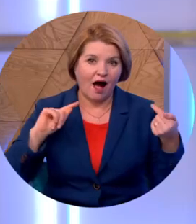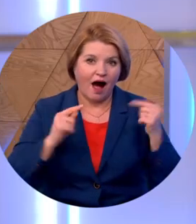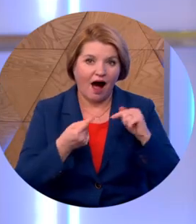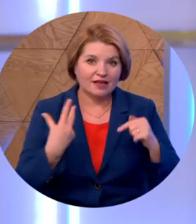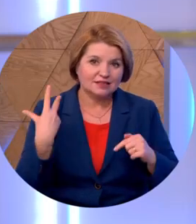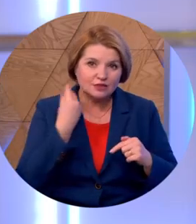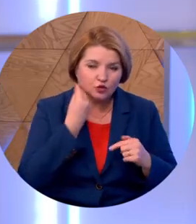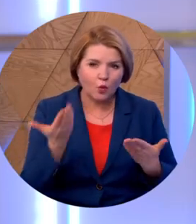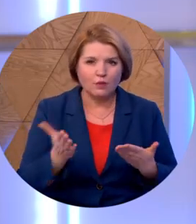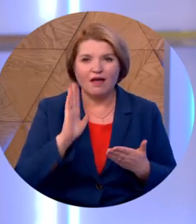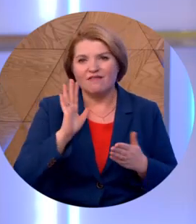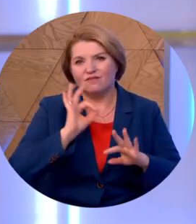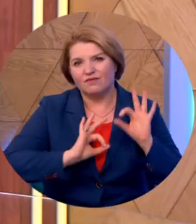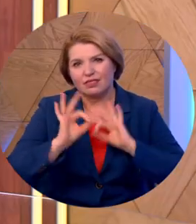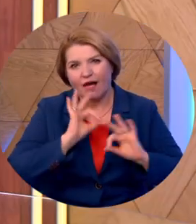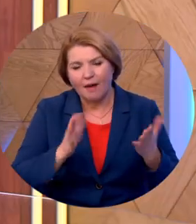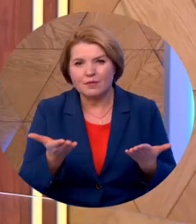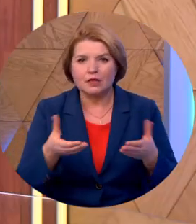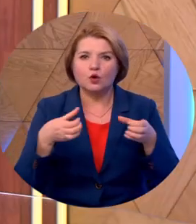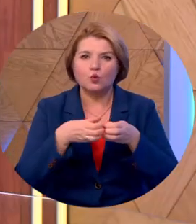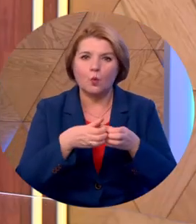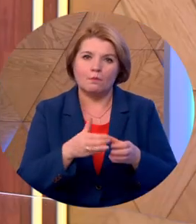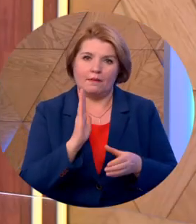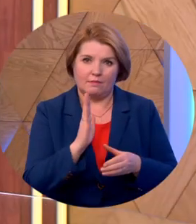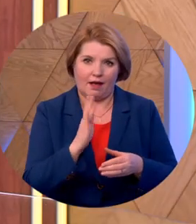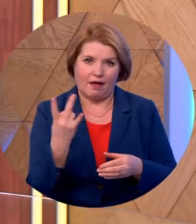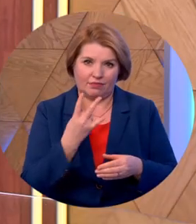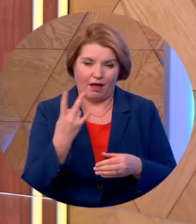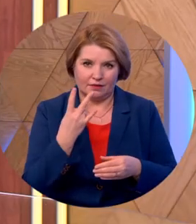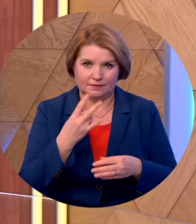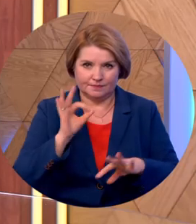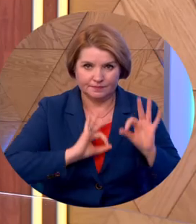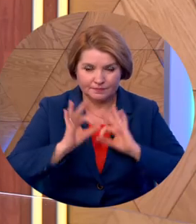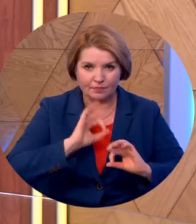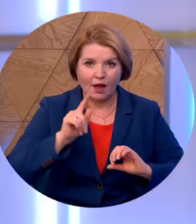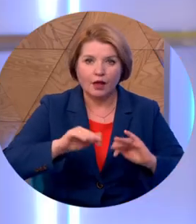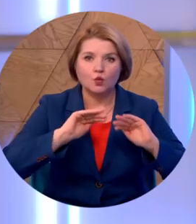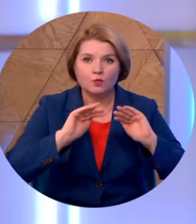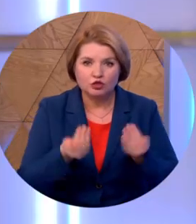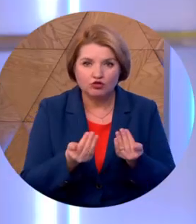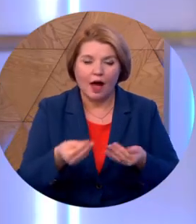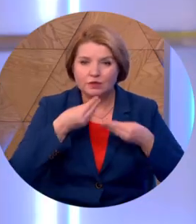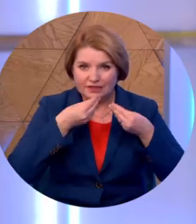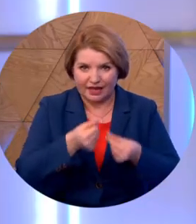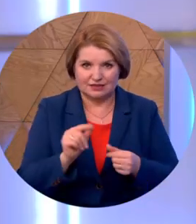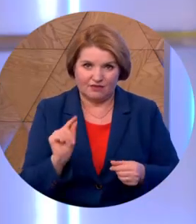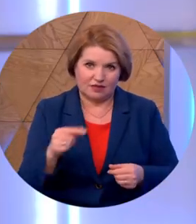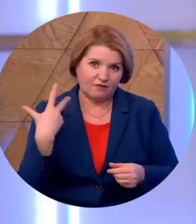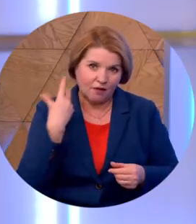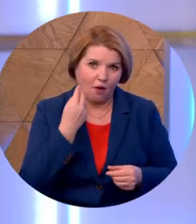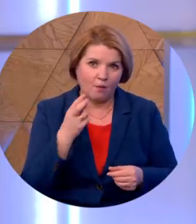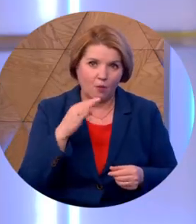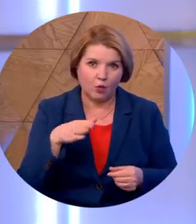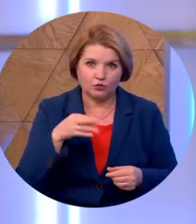не витаминки как таковые витамины группы Б они уменьшают действие бото токсина и почему я говорю что надо